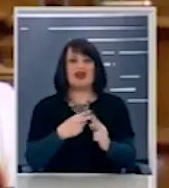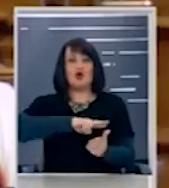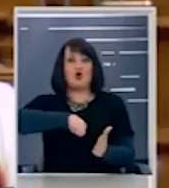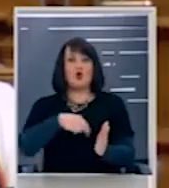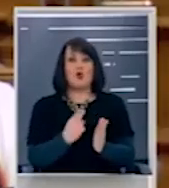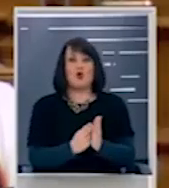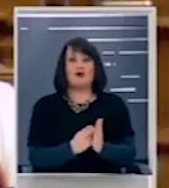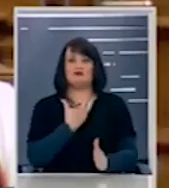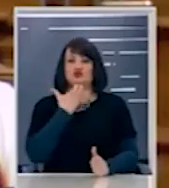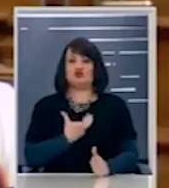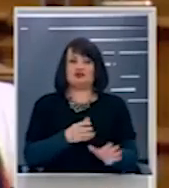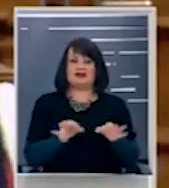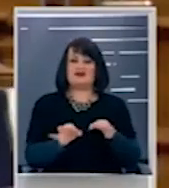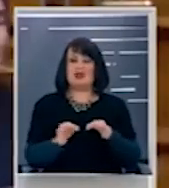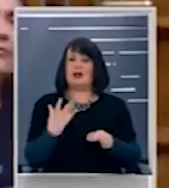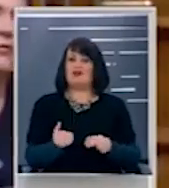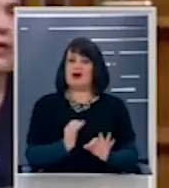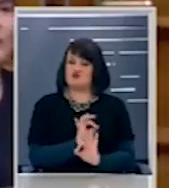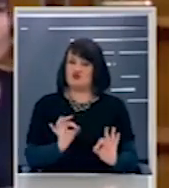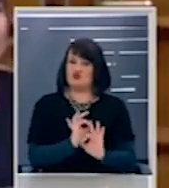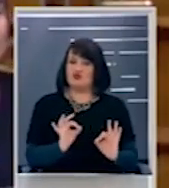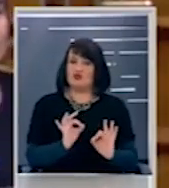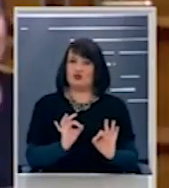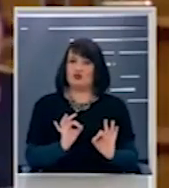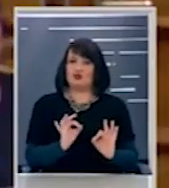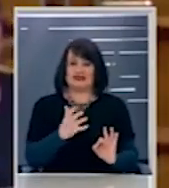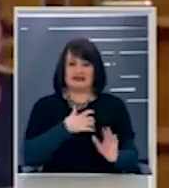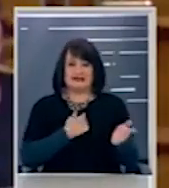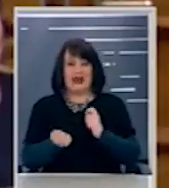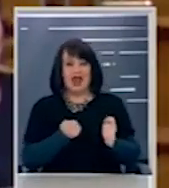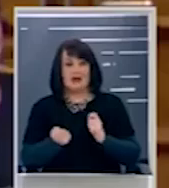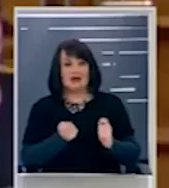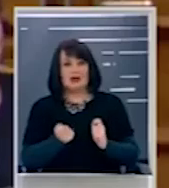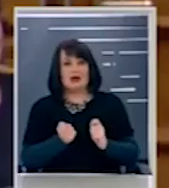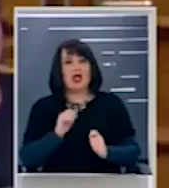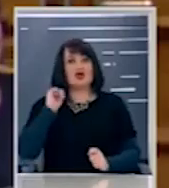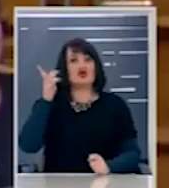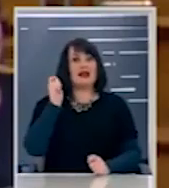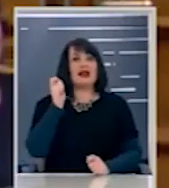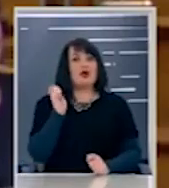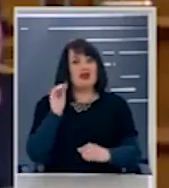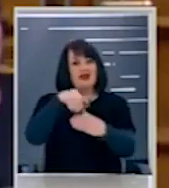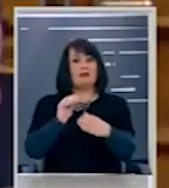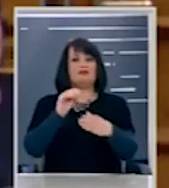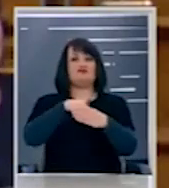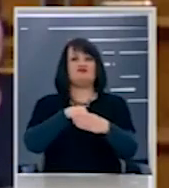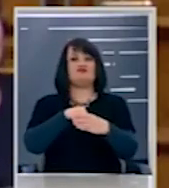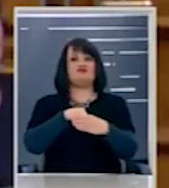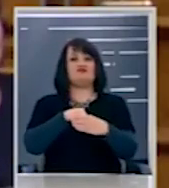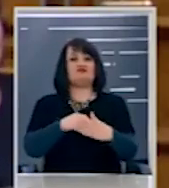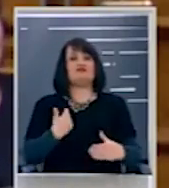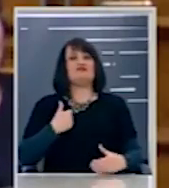με σοβαρότητα και σχεδιασμό μια στρατηγική ενεργητικής εξωτερικής πολιτικής, με τις τριμερείς